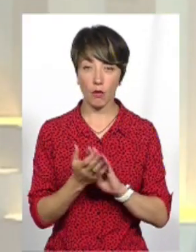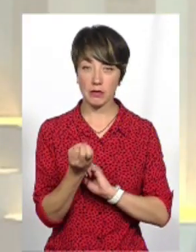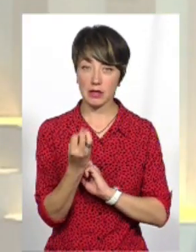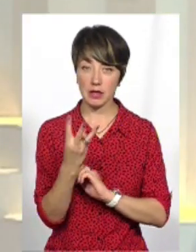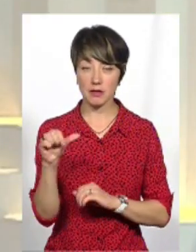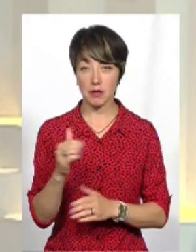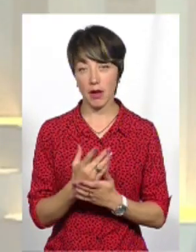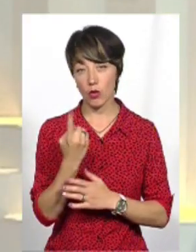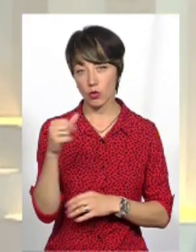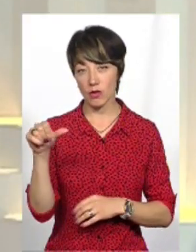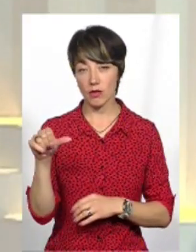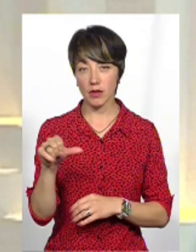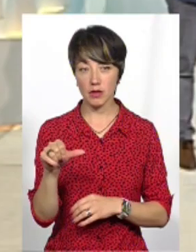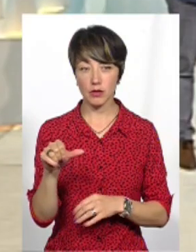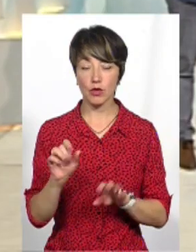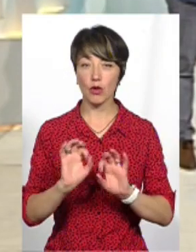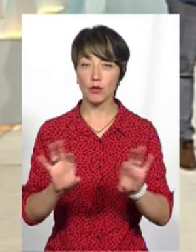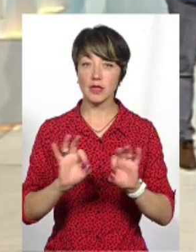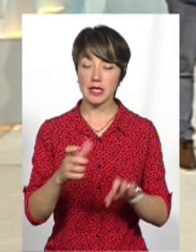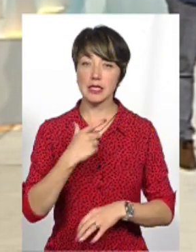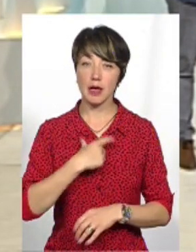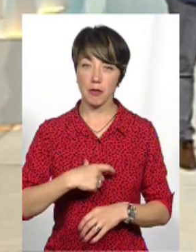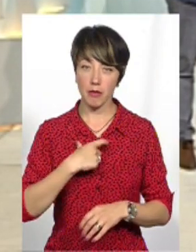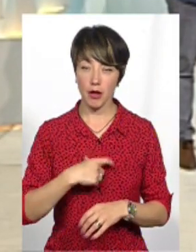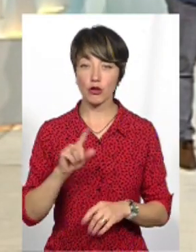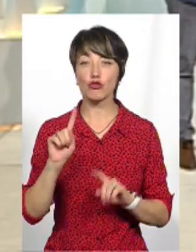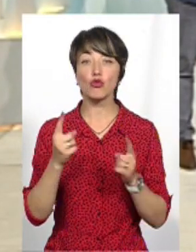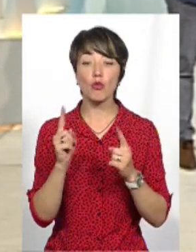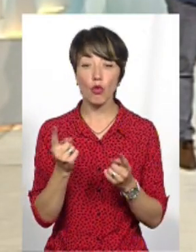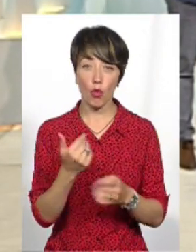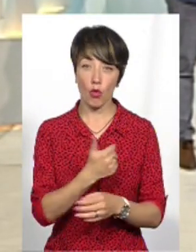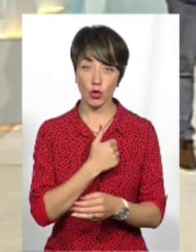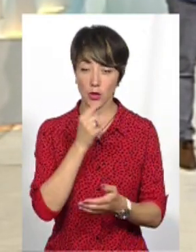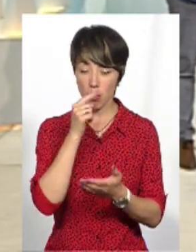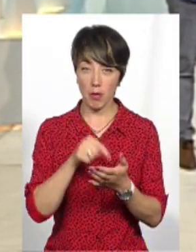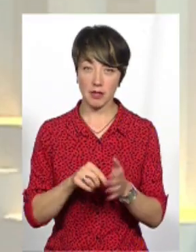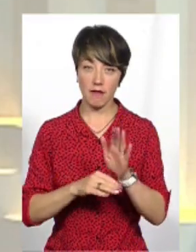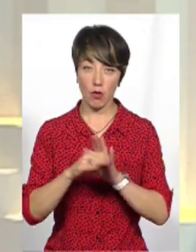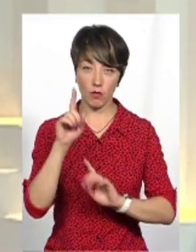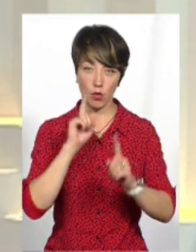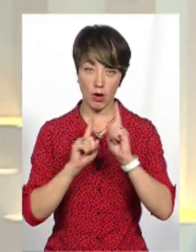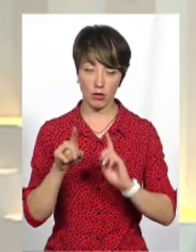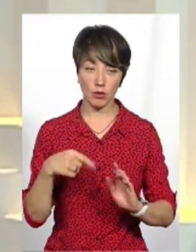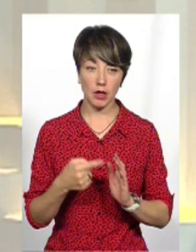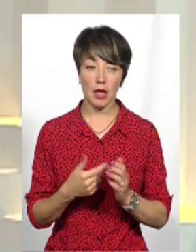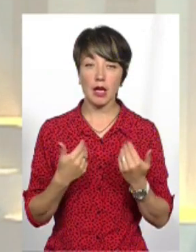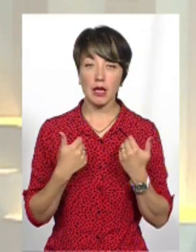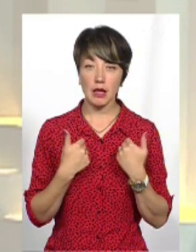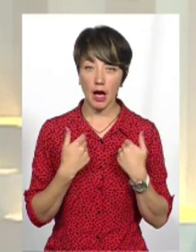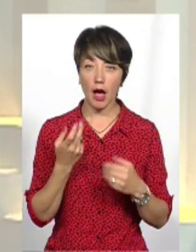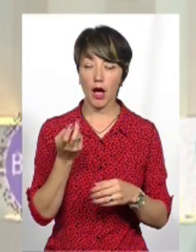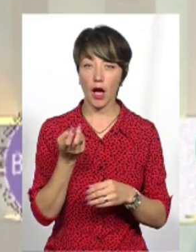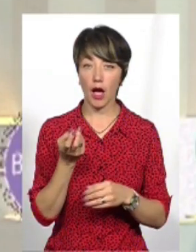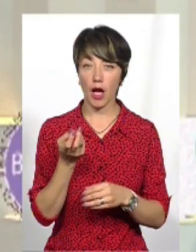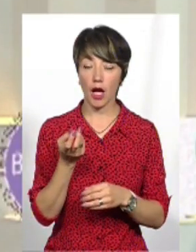а зараз маєте хвилину для того, щоб презентувати себе, чому йдете у Верховну Раду. Прошу. Ну, я йду в Верховну Раду, тому